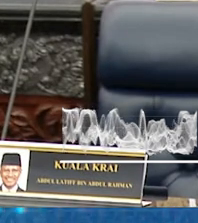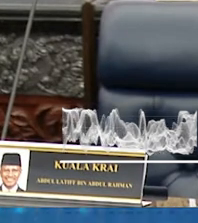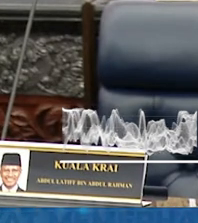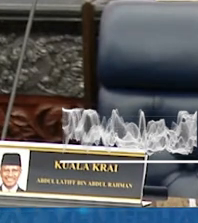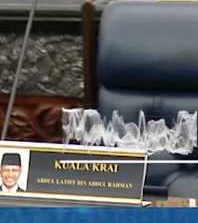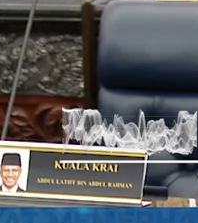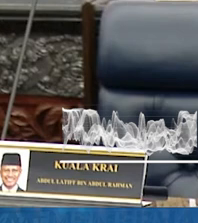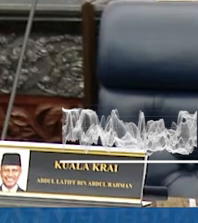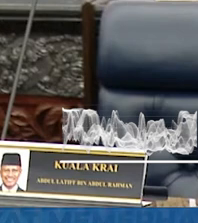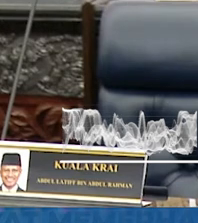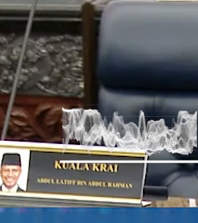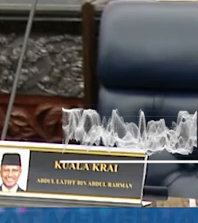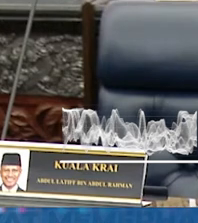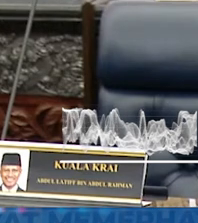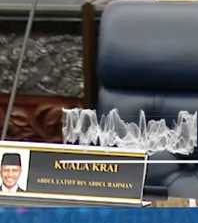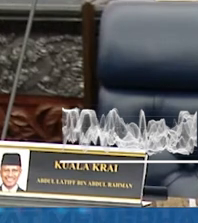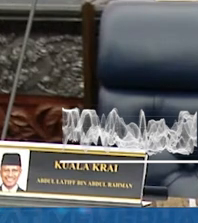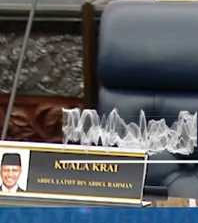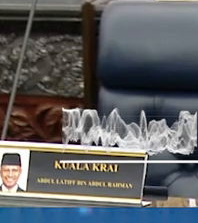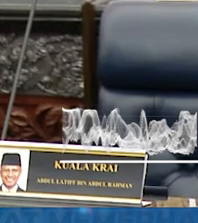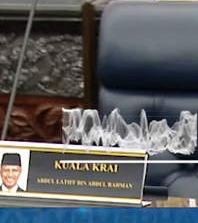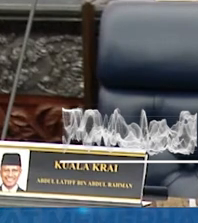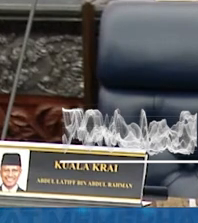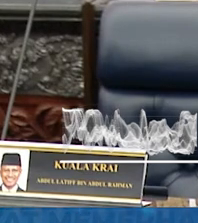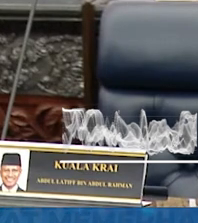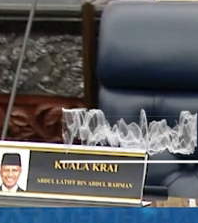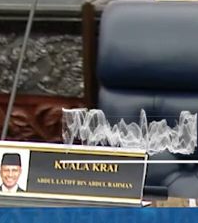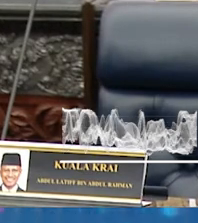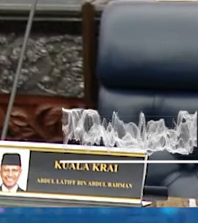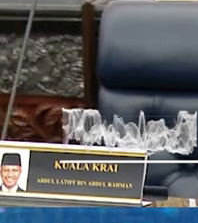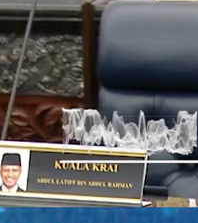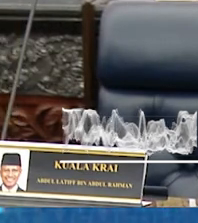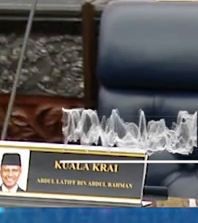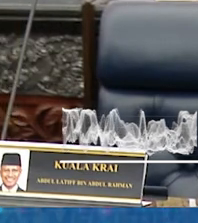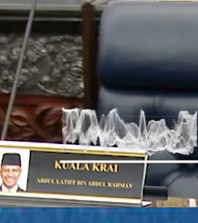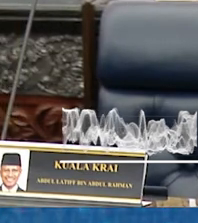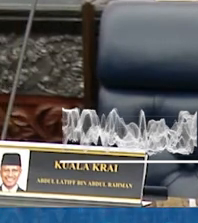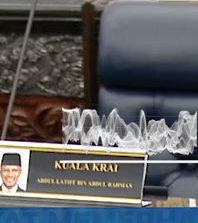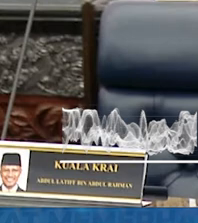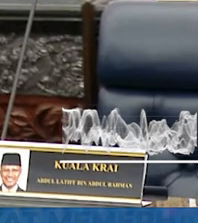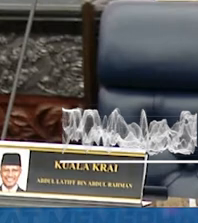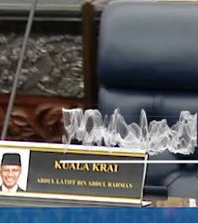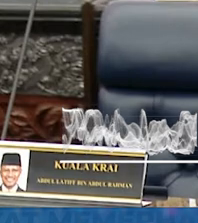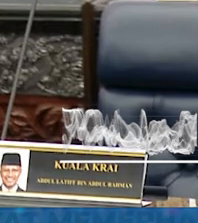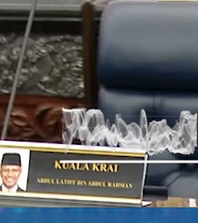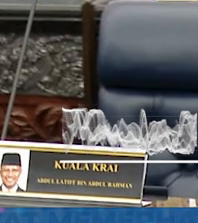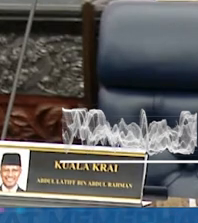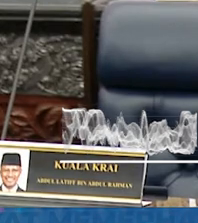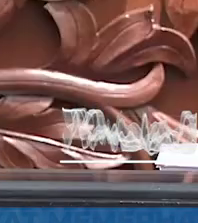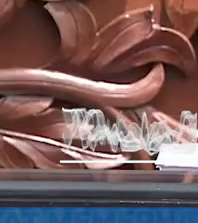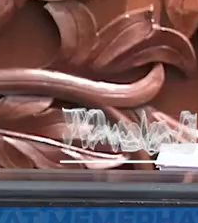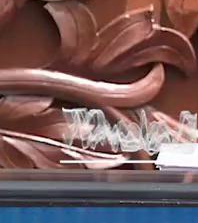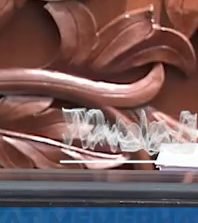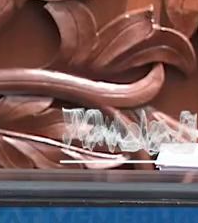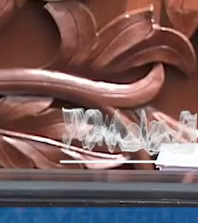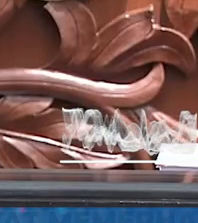diucapkan dalam sesuatu demonstrasi amat. Silakan Menteri. Tuan Cik Yang di-Pertua, terima